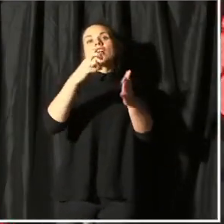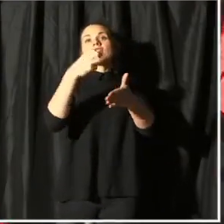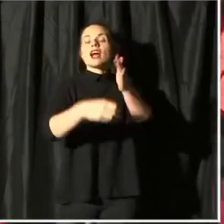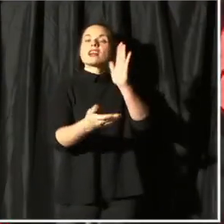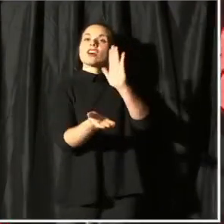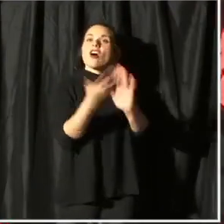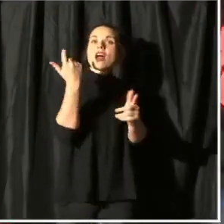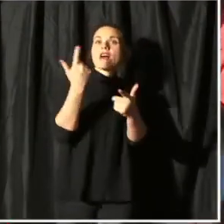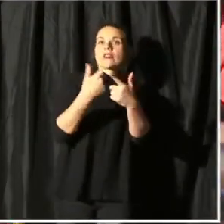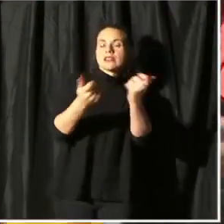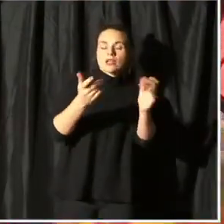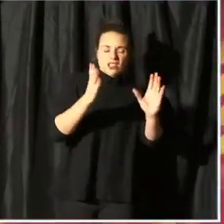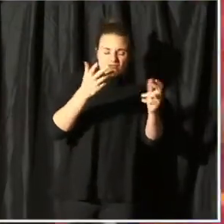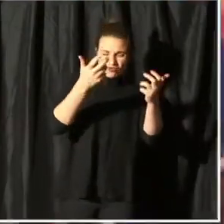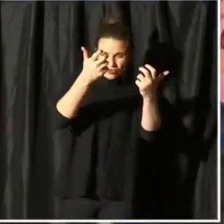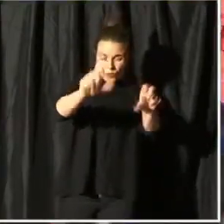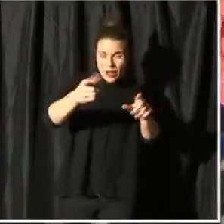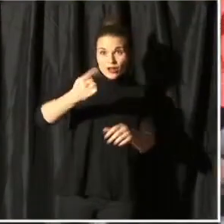de salaire